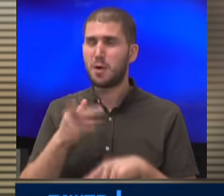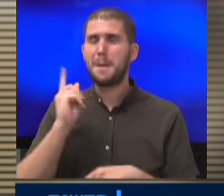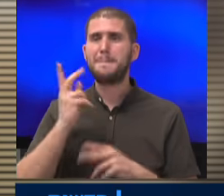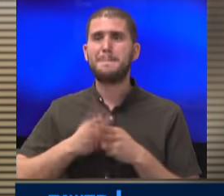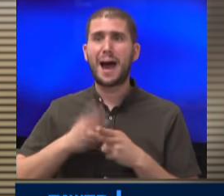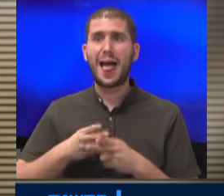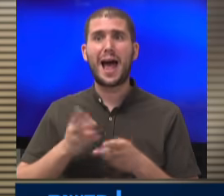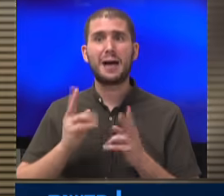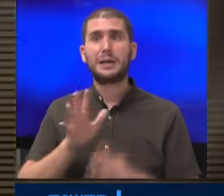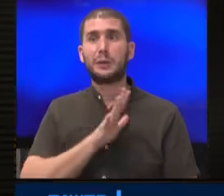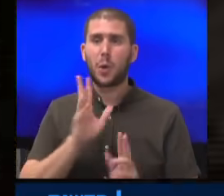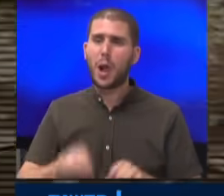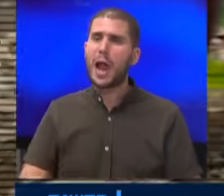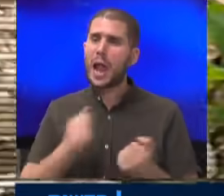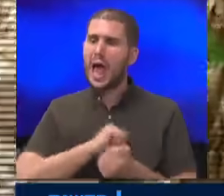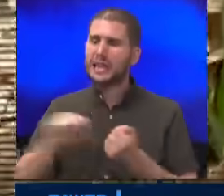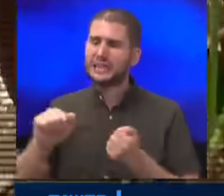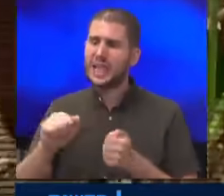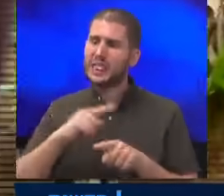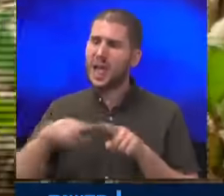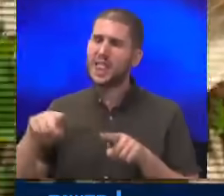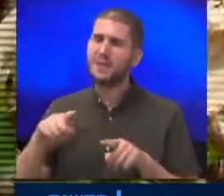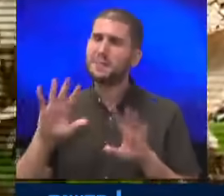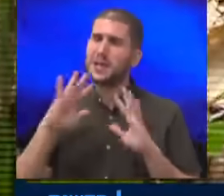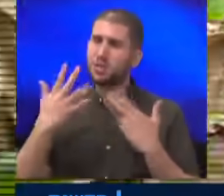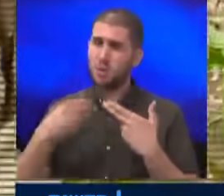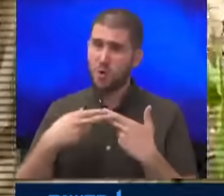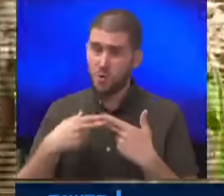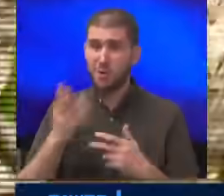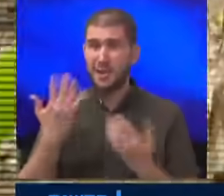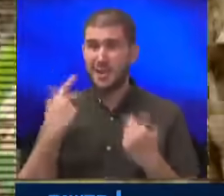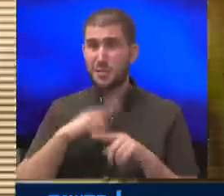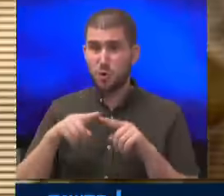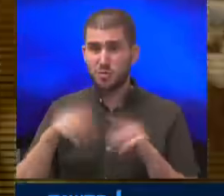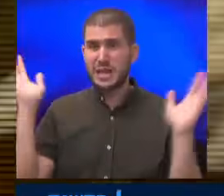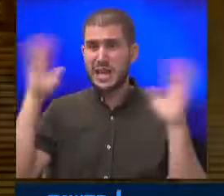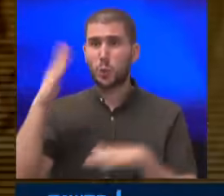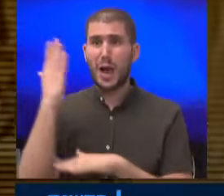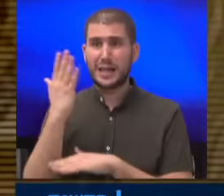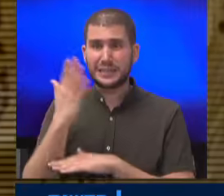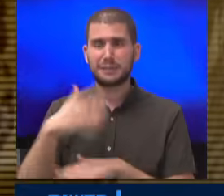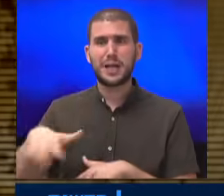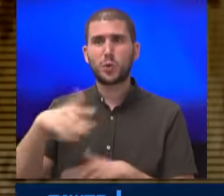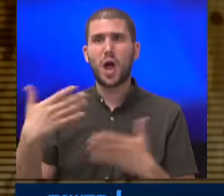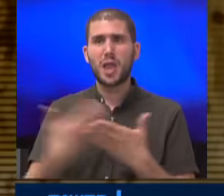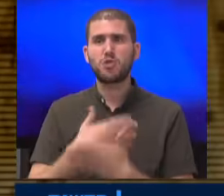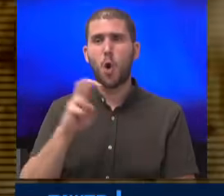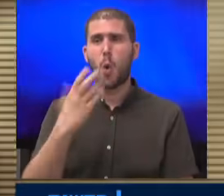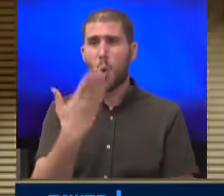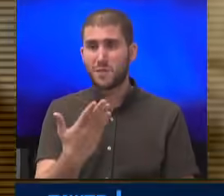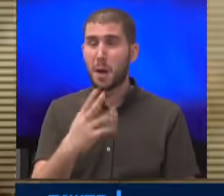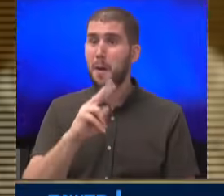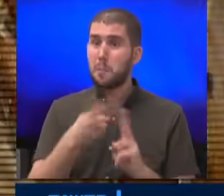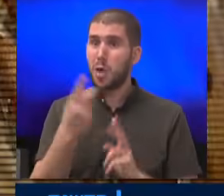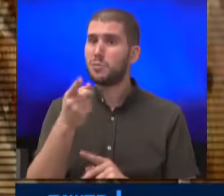הענף בתוך עשור. לפני כמה חודשים קרסו העצים בחלקה החדשה של אופר. בעולם היא מכונה מחלת פנמה,